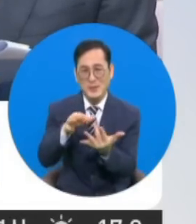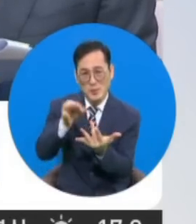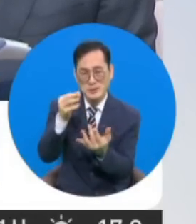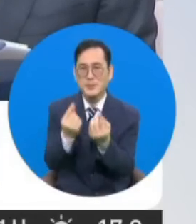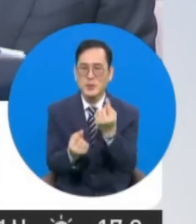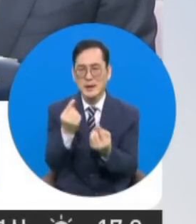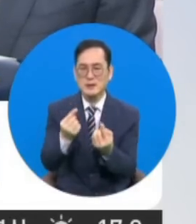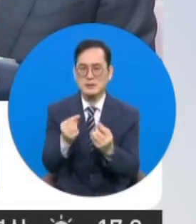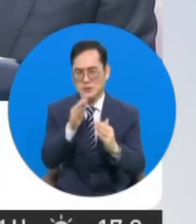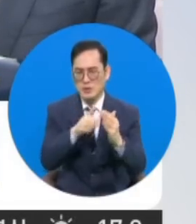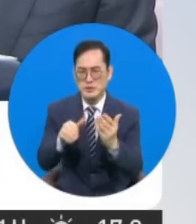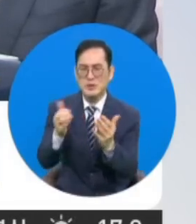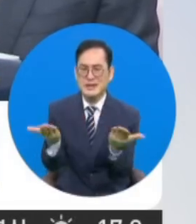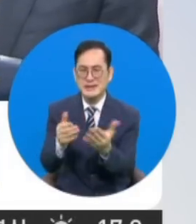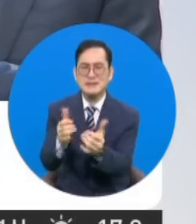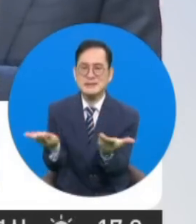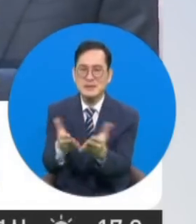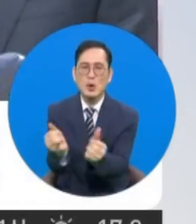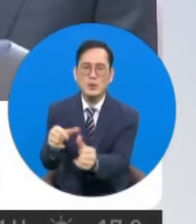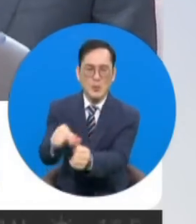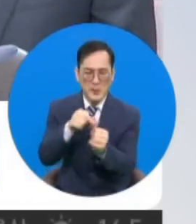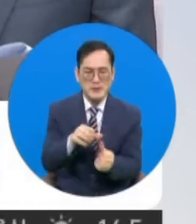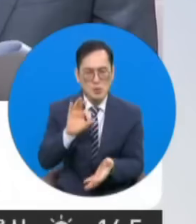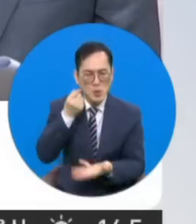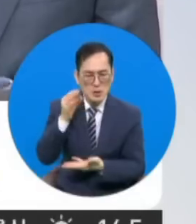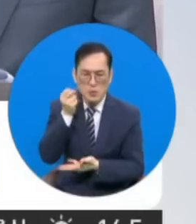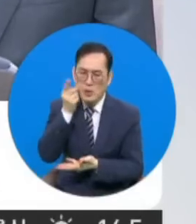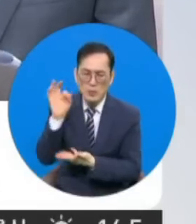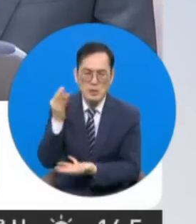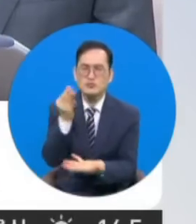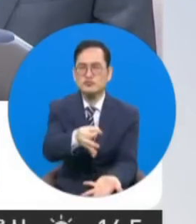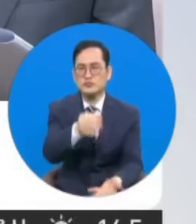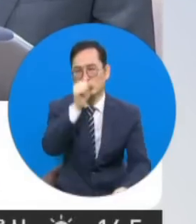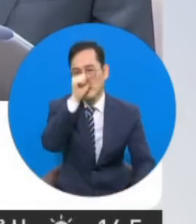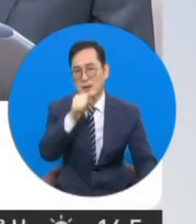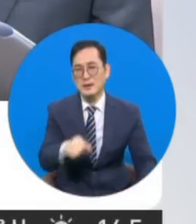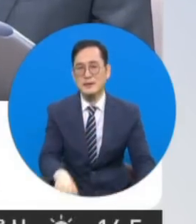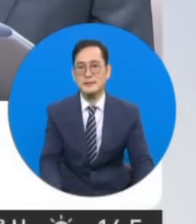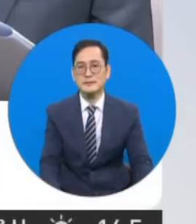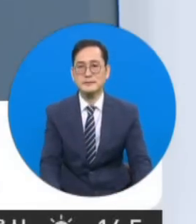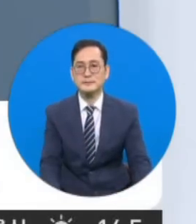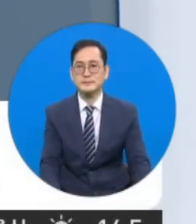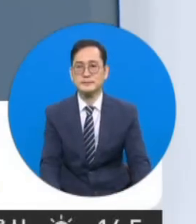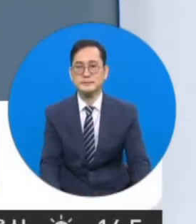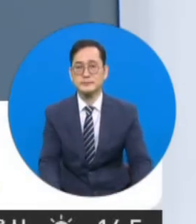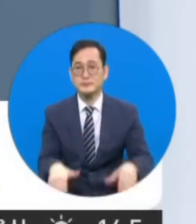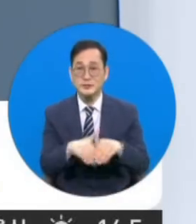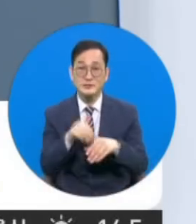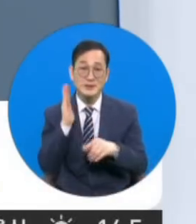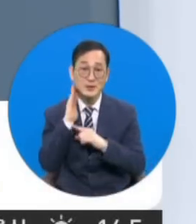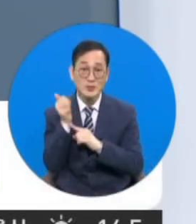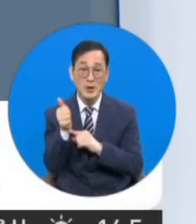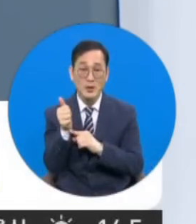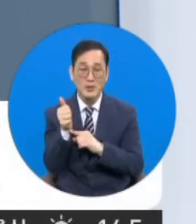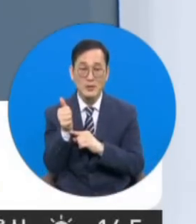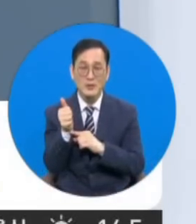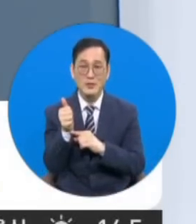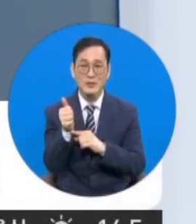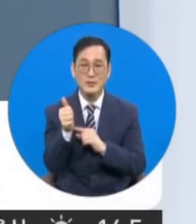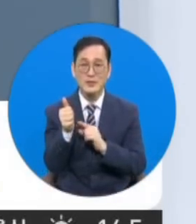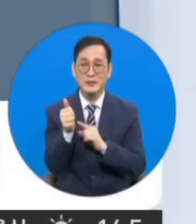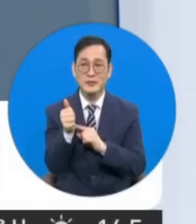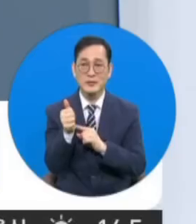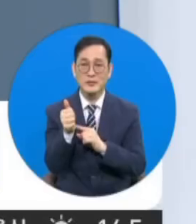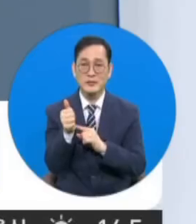것은 잘한다 이렇게 생각을 합니다 박정호 의원님 문재인 대통령의 기본적인 그 대통령